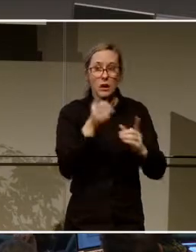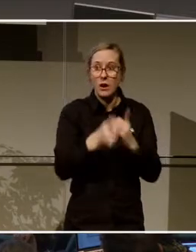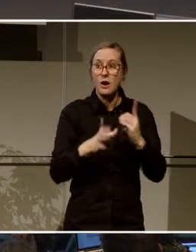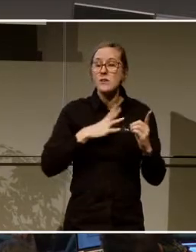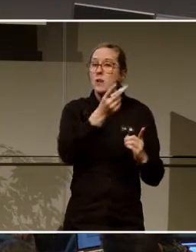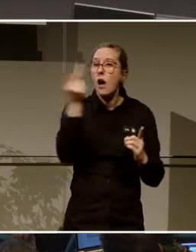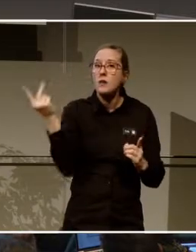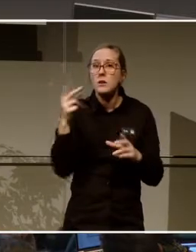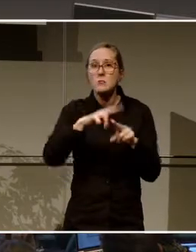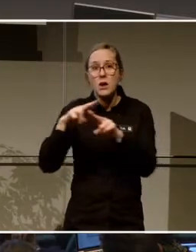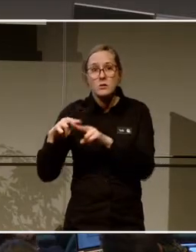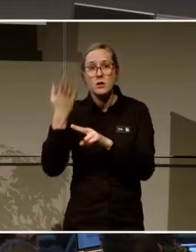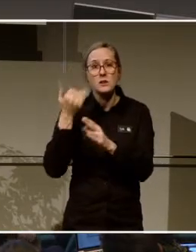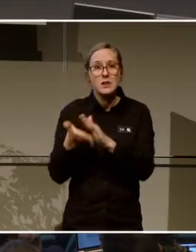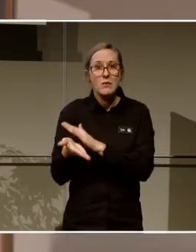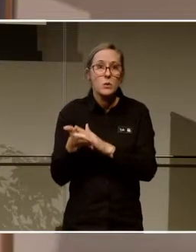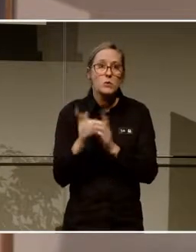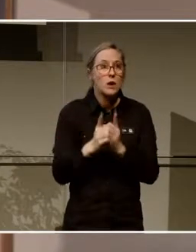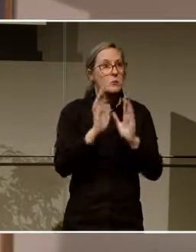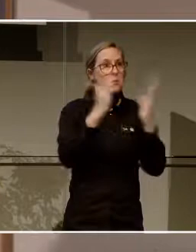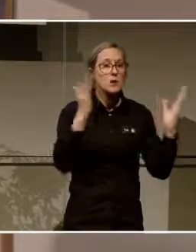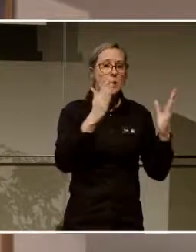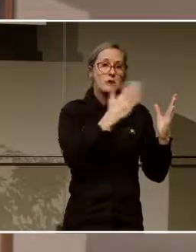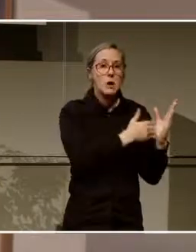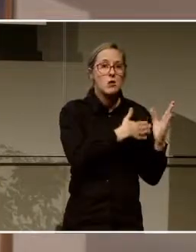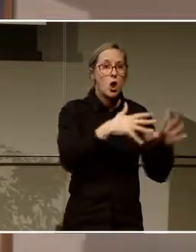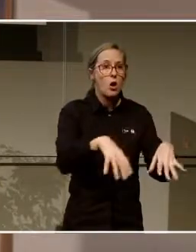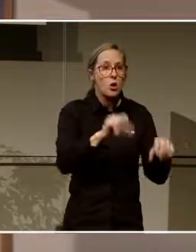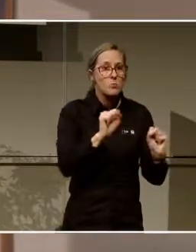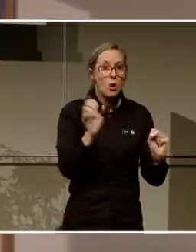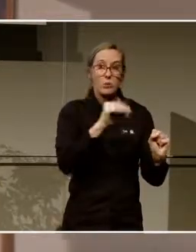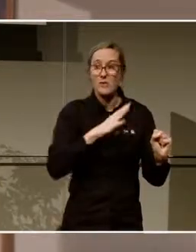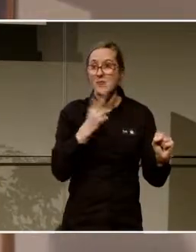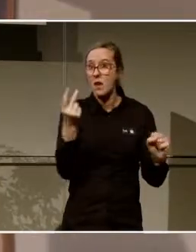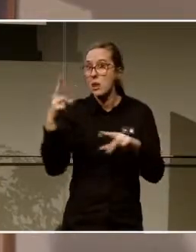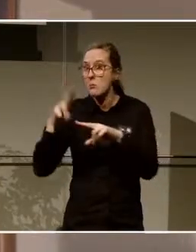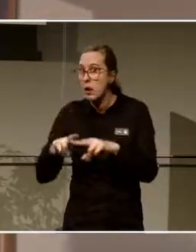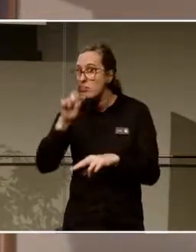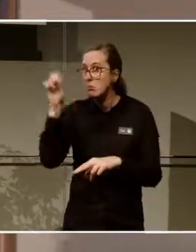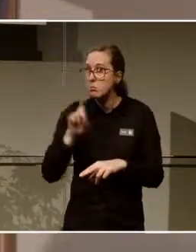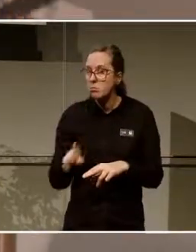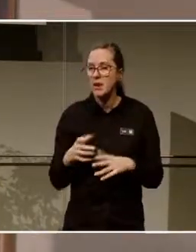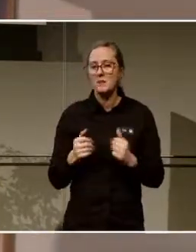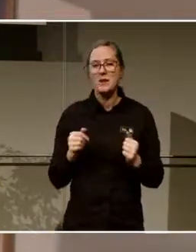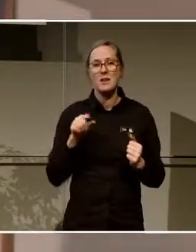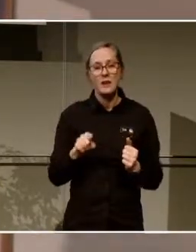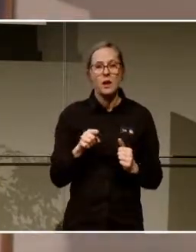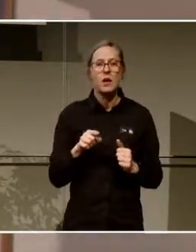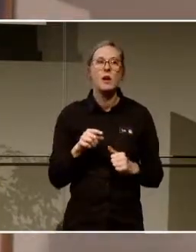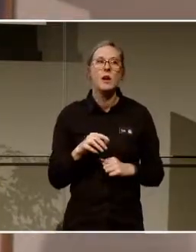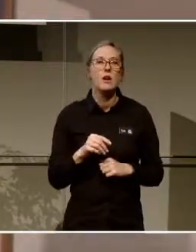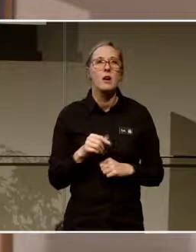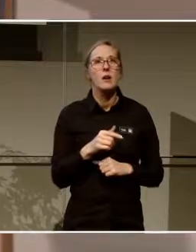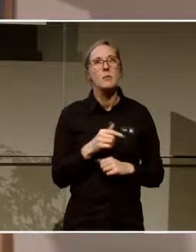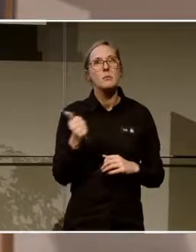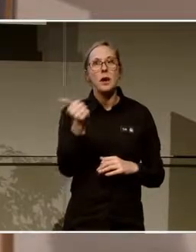om bibliotekspersonalen är upptagna med någonting annat. Så jag tänker att den här bilden visar att det behövs